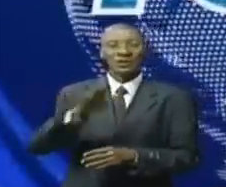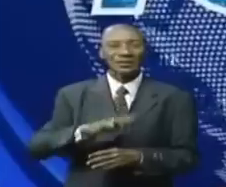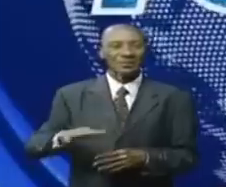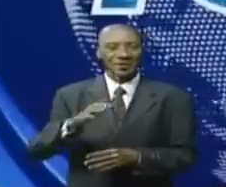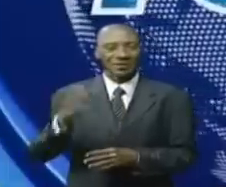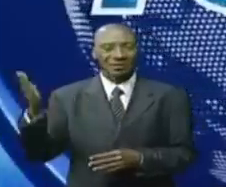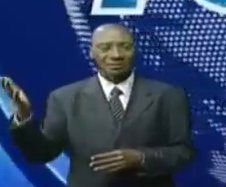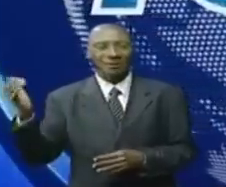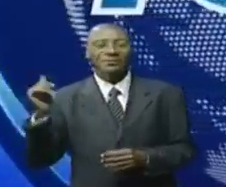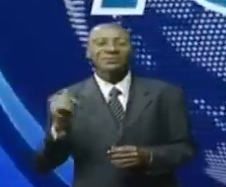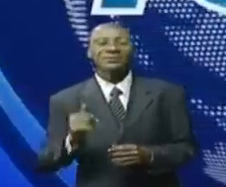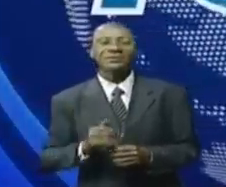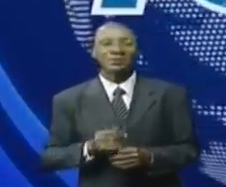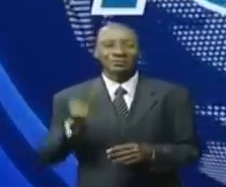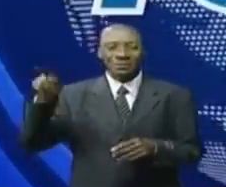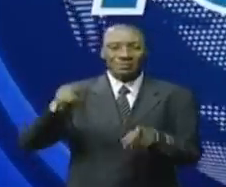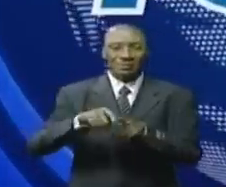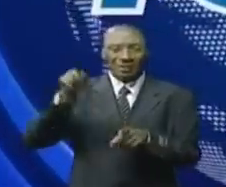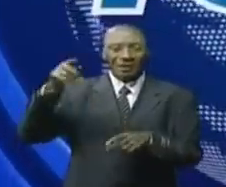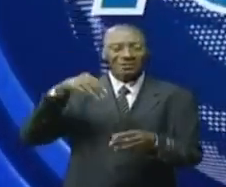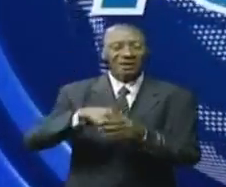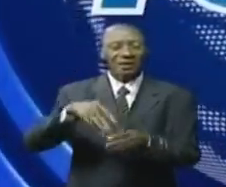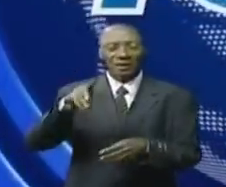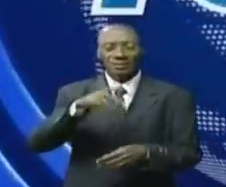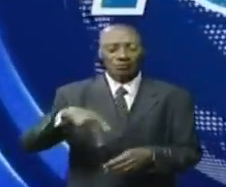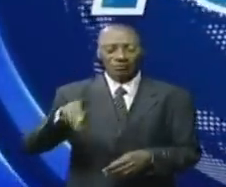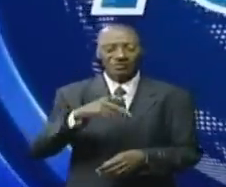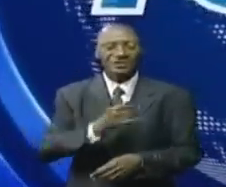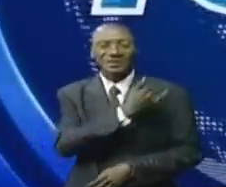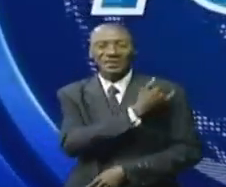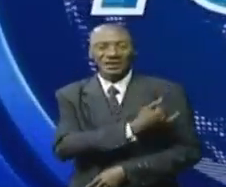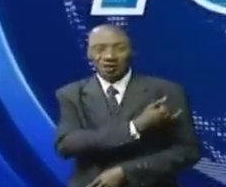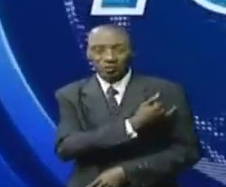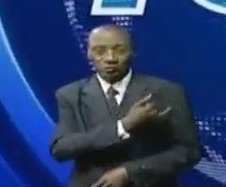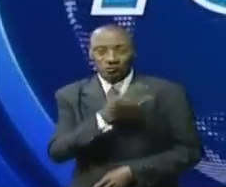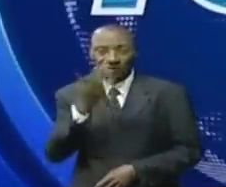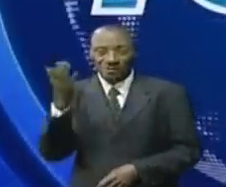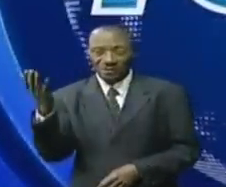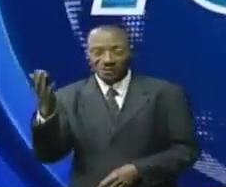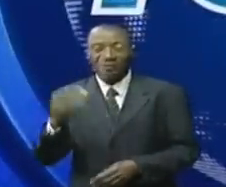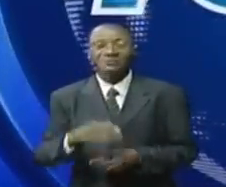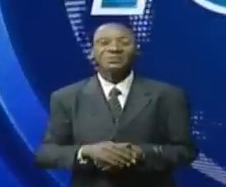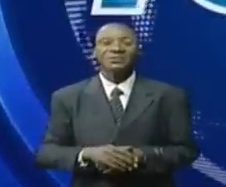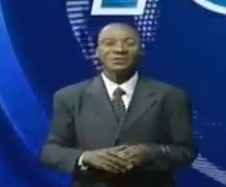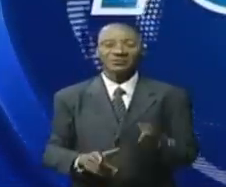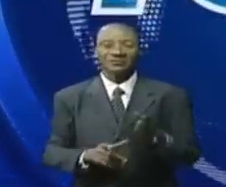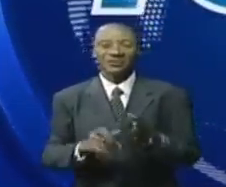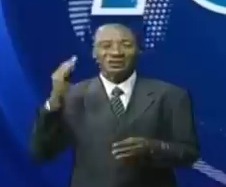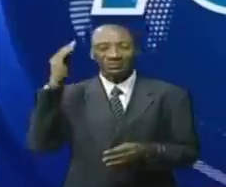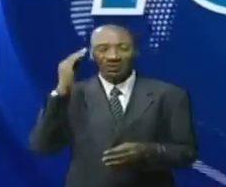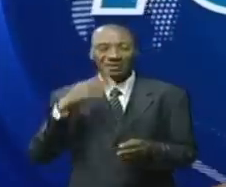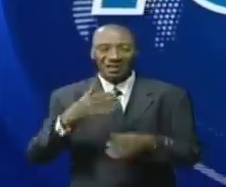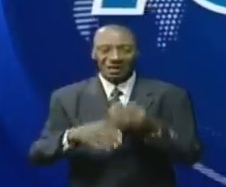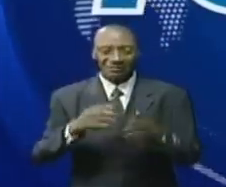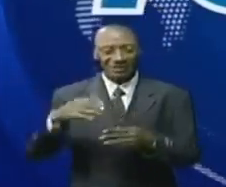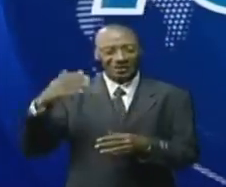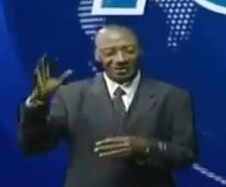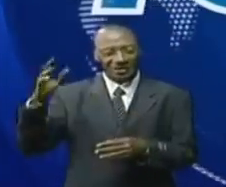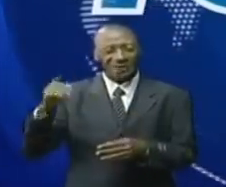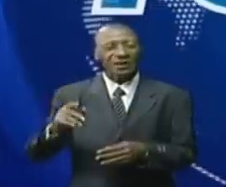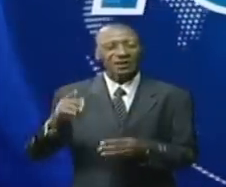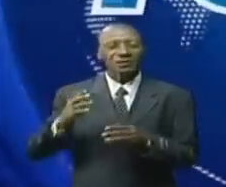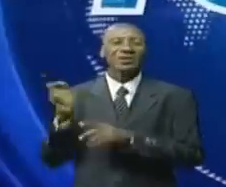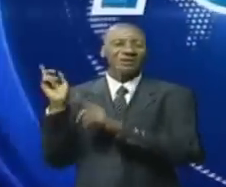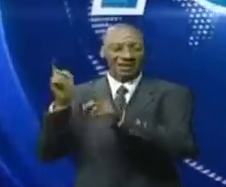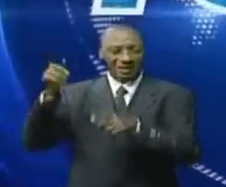de la province de l'Ituri, à Bunia par exemple, le vice-ministre des Affaires étrangères, a mobilisé cette force vive pour apporter